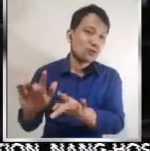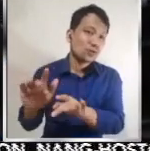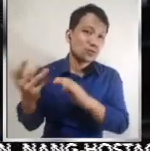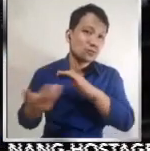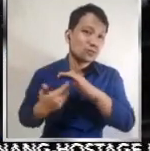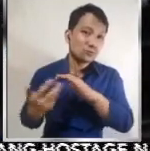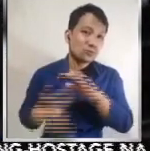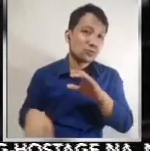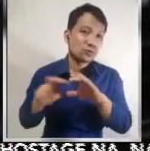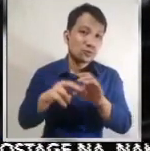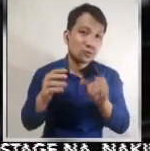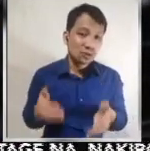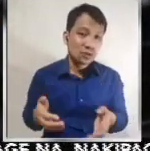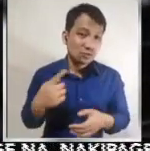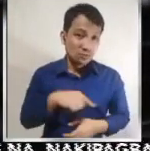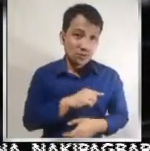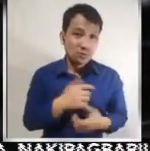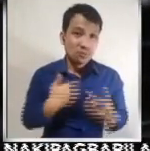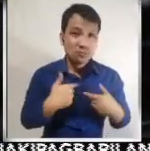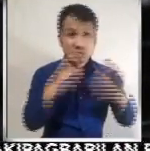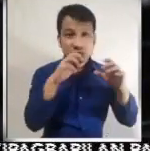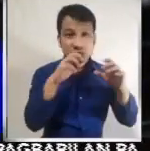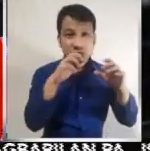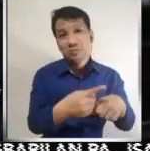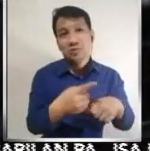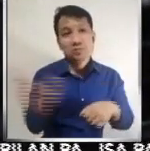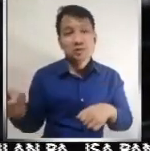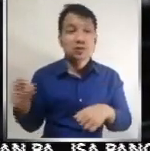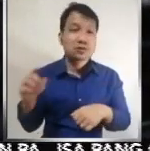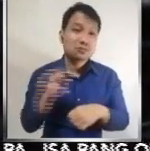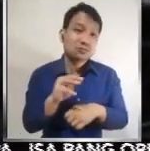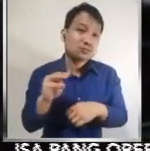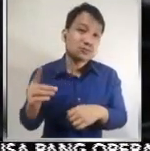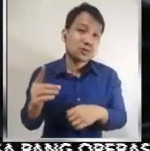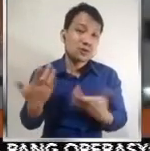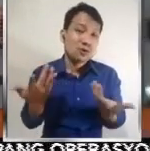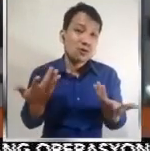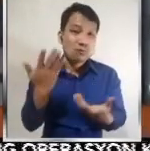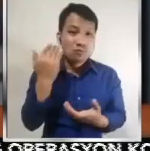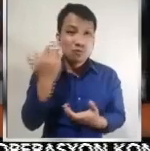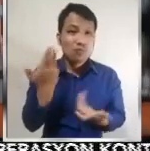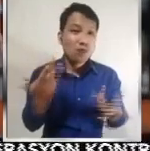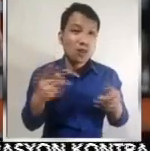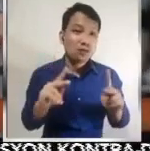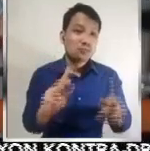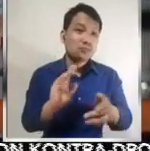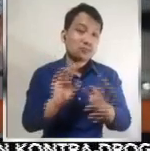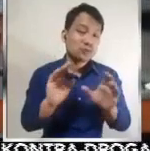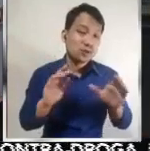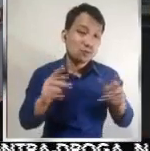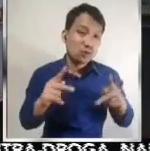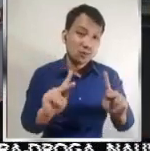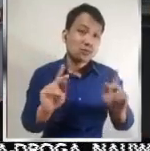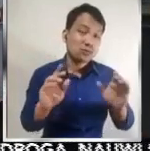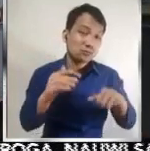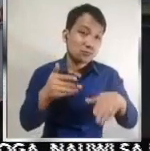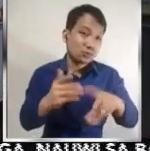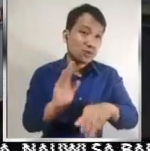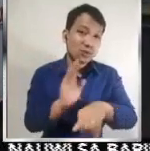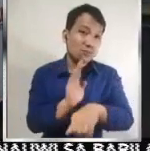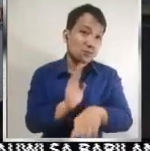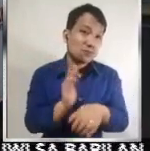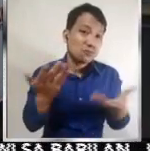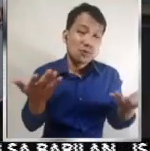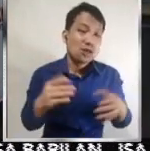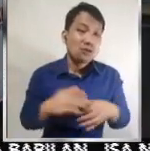kung hulihin kami ng mga enforcer nila dahil walang permit as required. Sabi ng leader ng grupo, June 1 pa sila